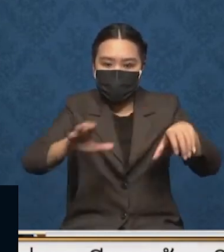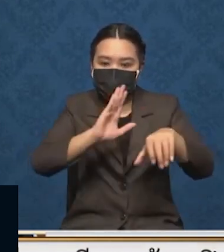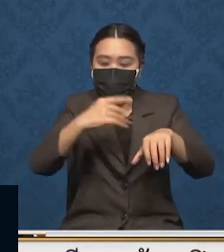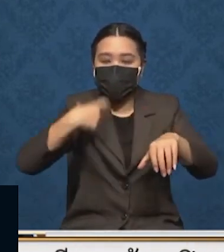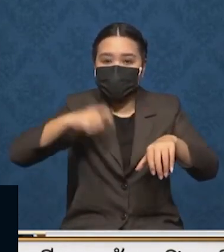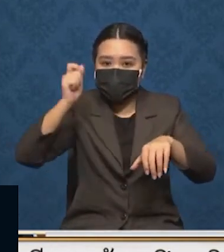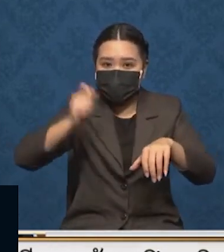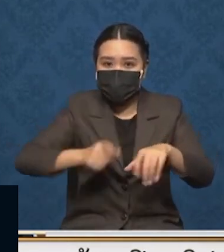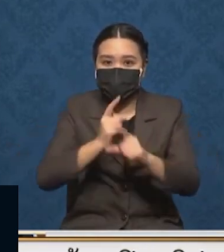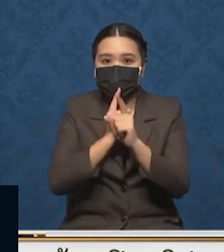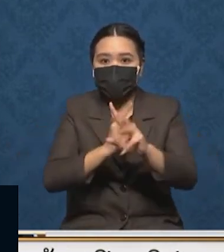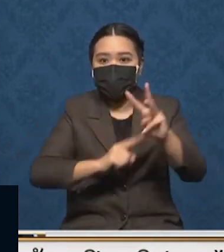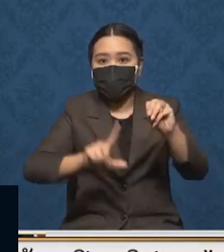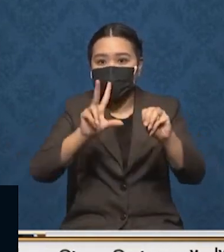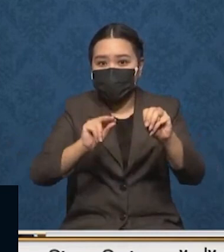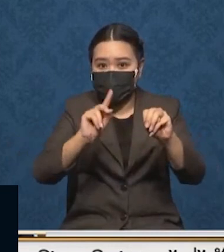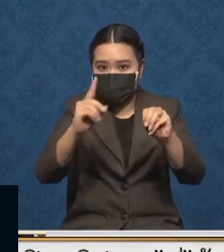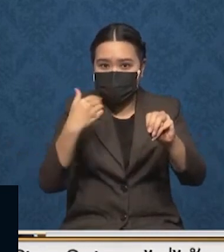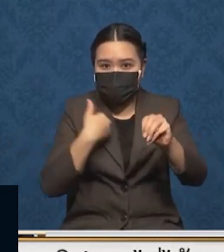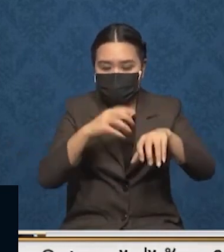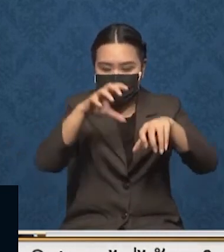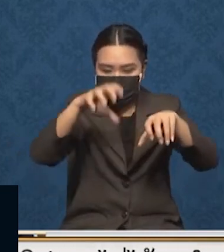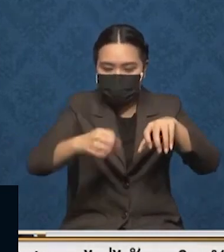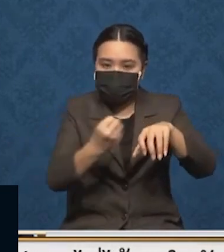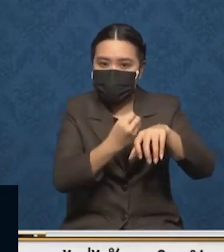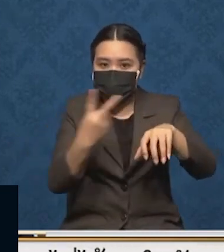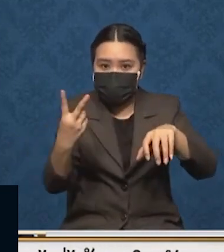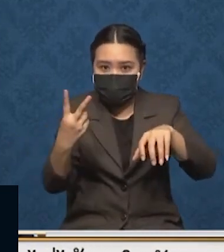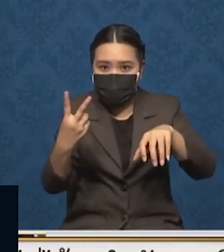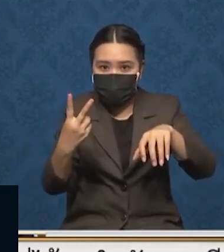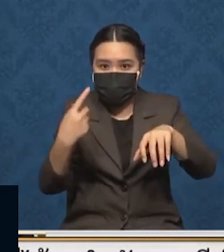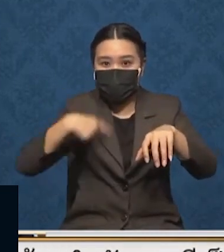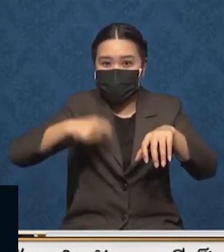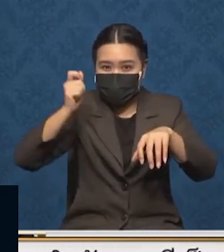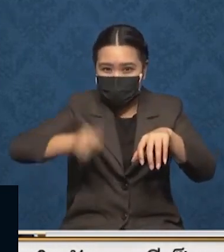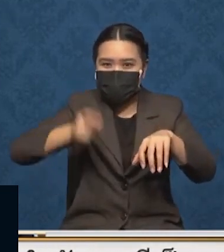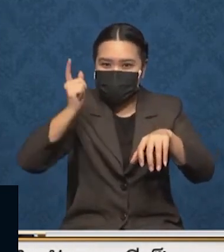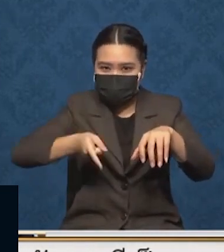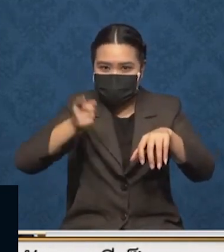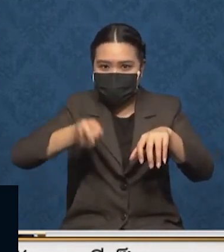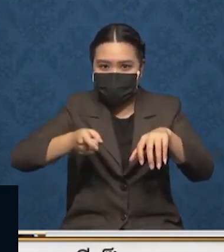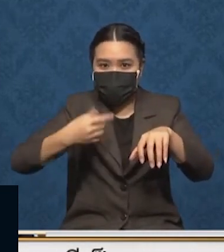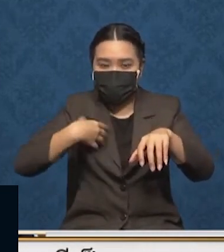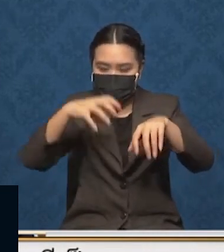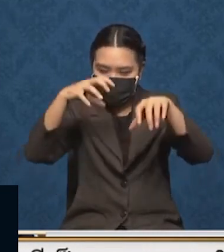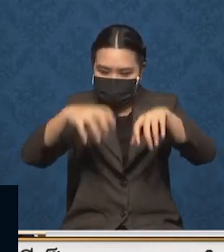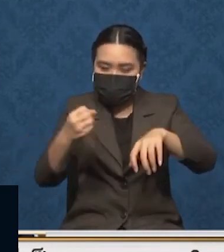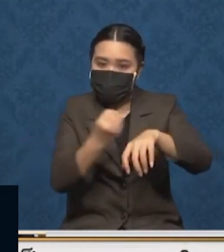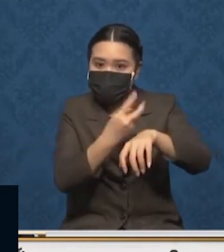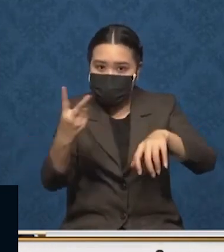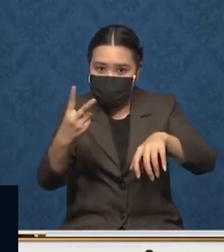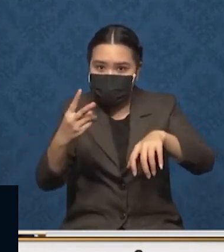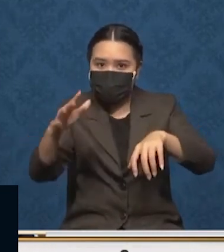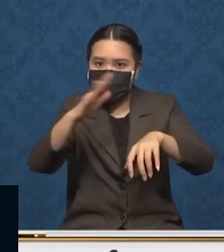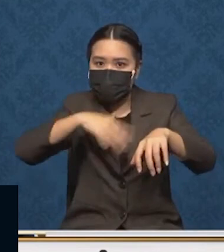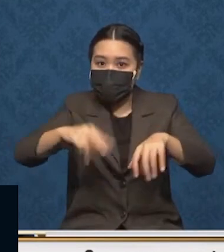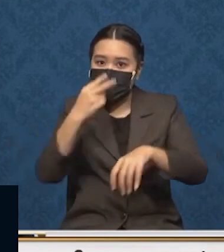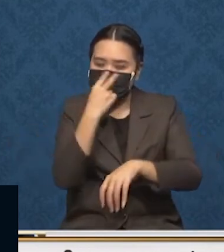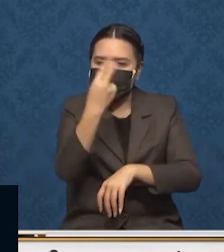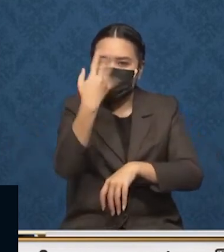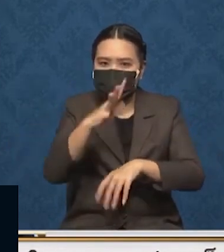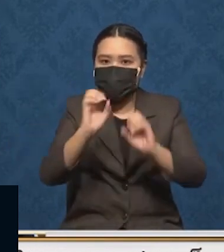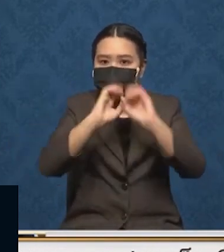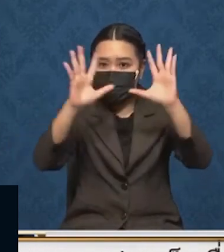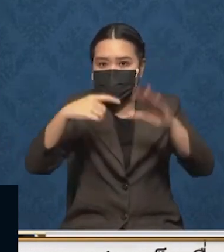นั้นจริงๆมี2หน่วยงานนะครับที่เป็นศาลโดยแท้เราเองก็รู้ดูก็เข้าใจก็คือศาลยุติธ